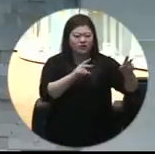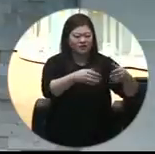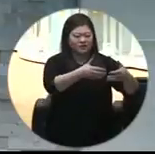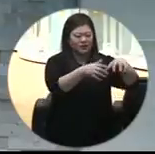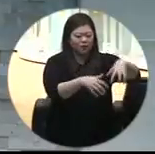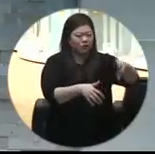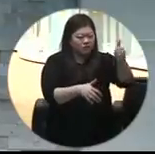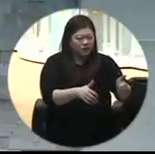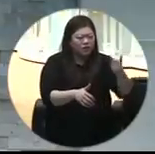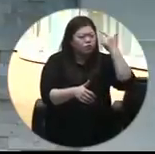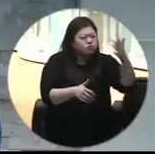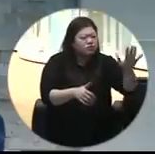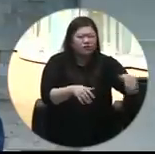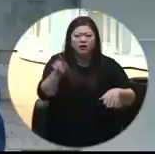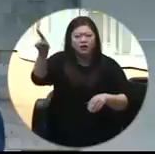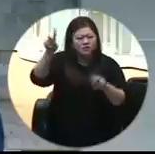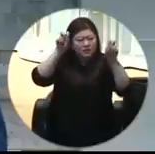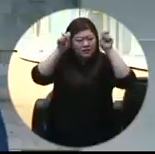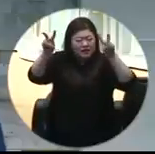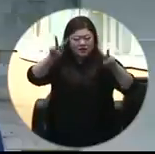무슨 의미로 이렇게